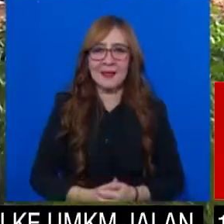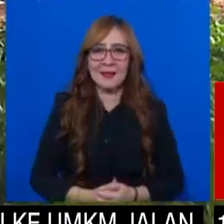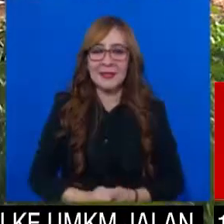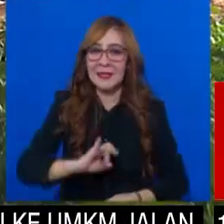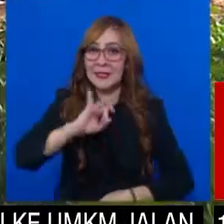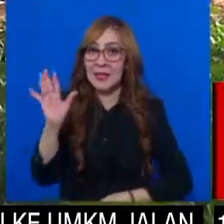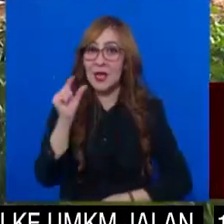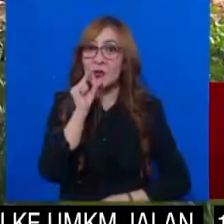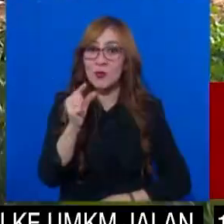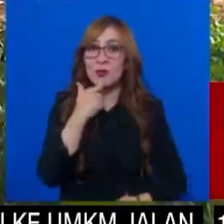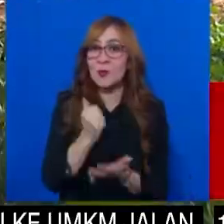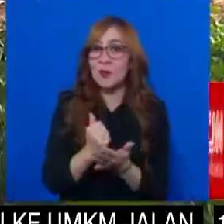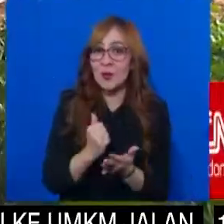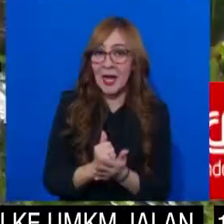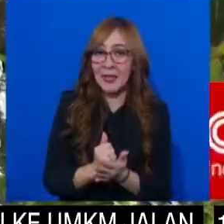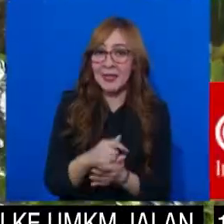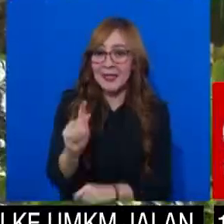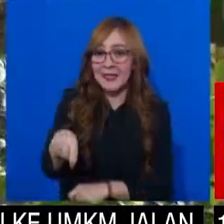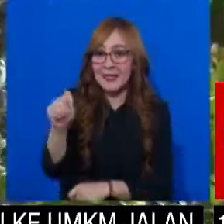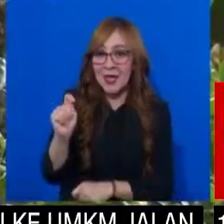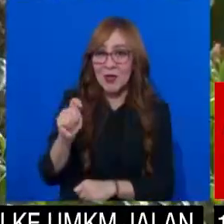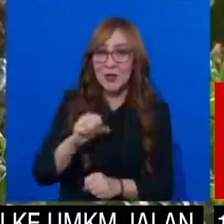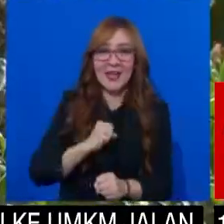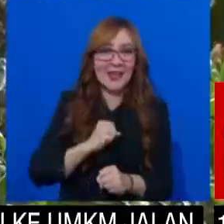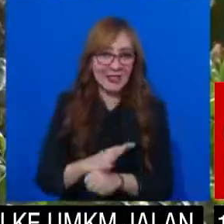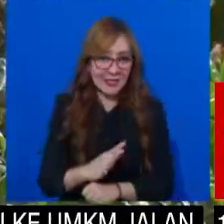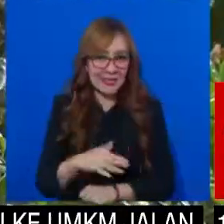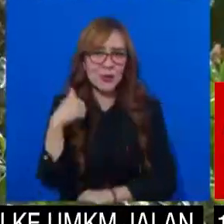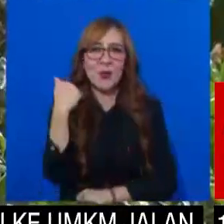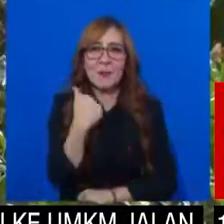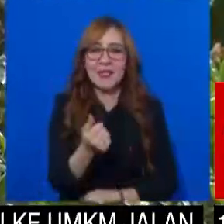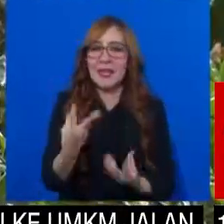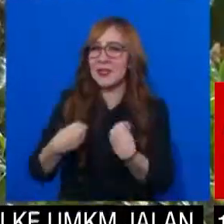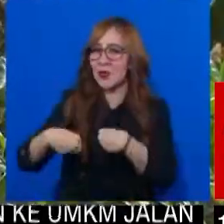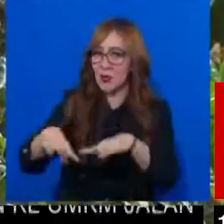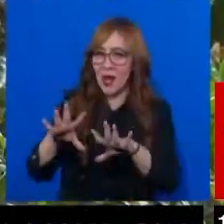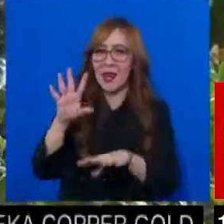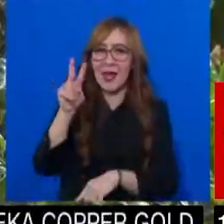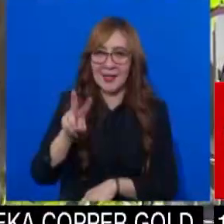Selain untuk memenuhi kebutuhan masyarakat akan sayuran gratis keluarga, juga bisa dijual kembali.